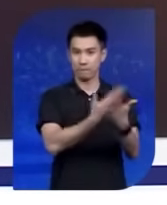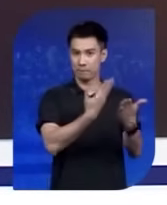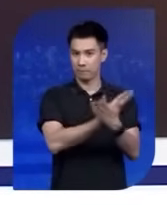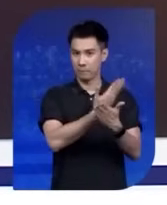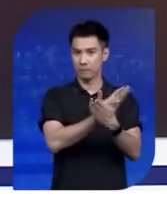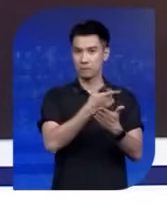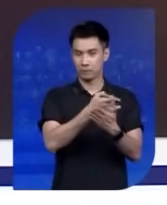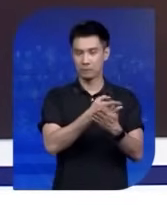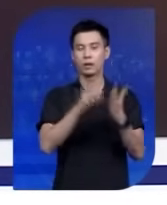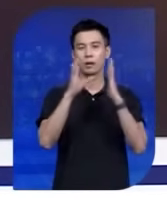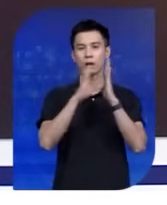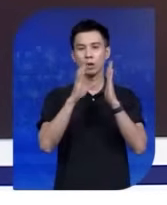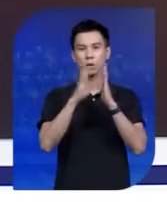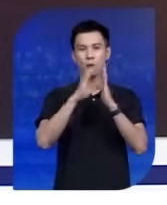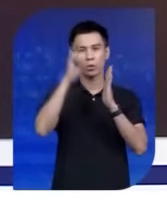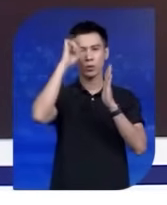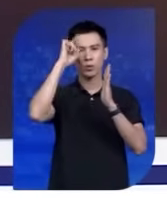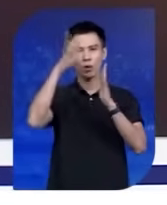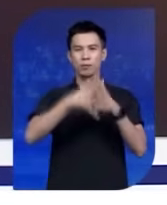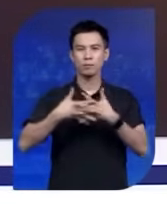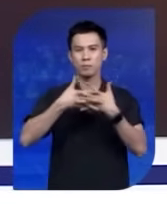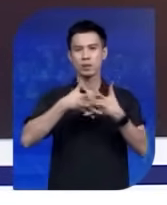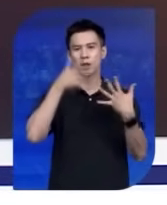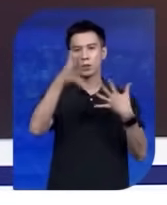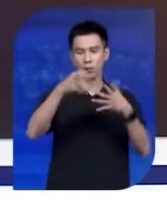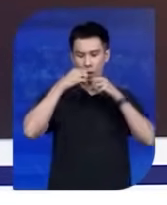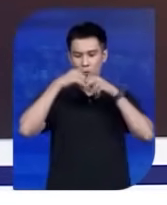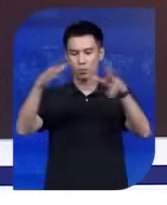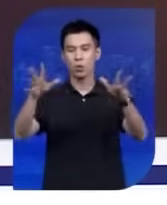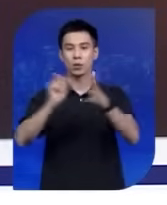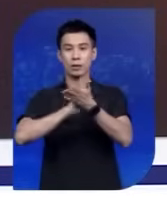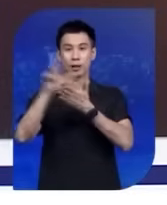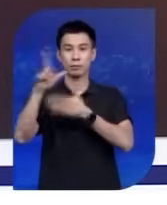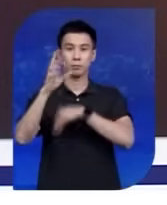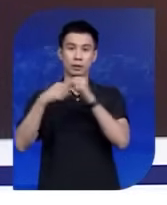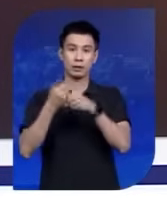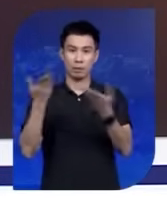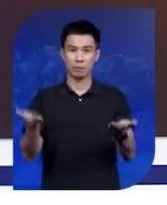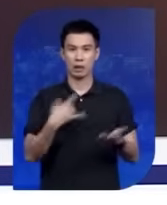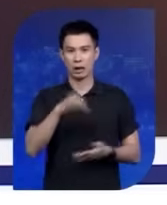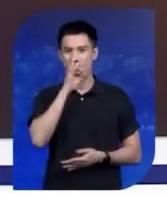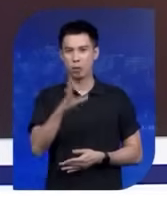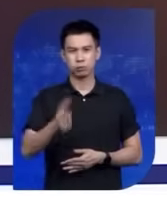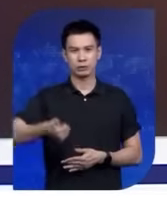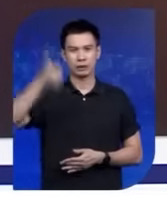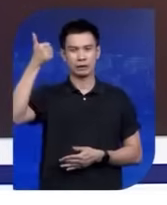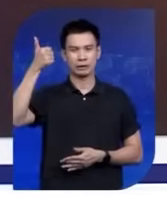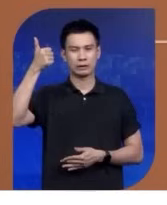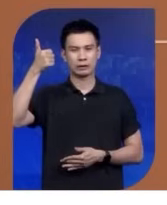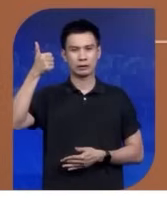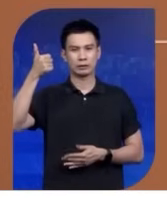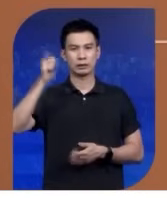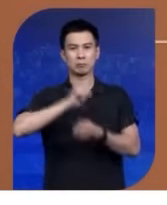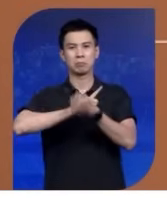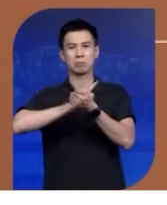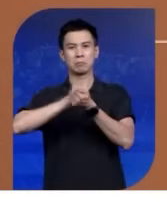lý khí quyển và đại dương quốc gia Mỹ noa đã công bố số liệu tháng 7 năm nay là Tháng nóng nhất từ trước đến nay trên toàn cầu cơ quan